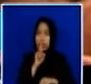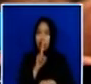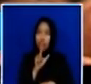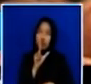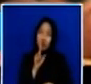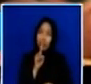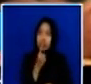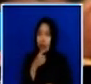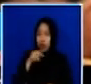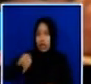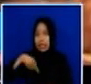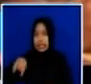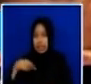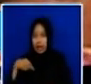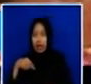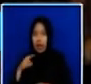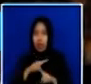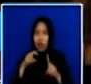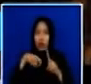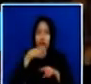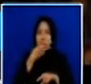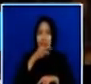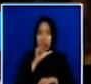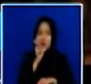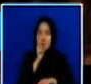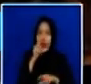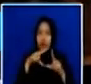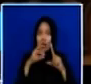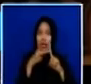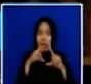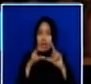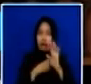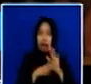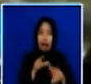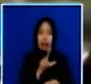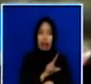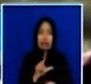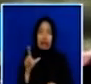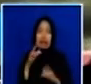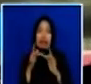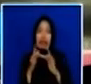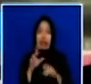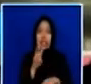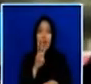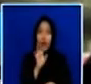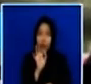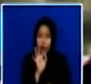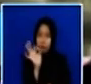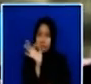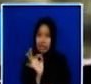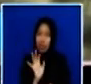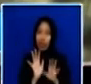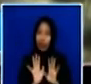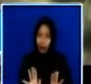atau kelurahan B Kabupaten Pacitan ini yang lancar internet baru sekitar 30% atau